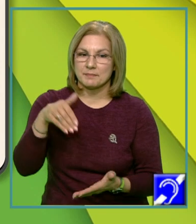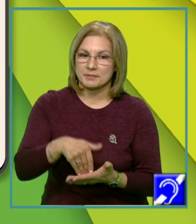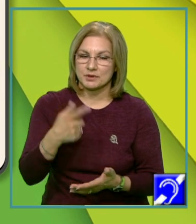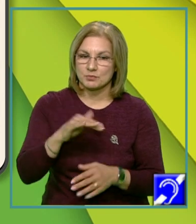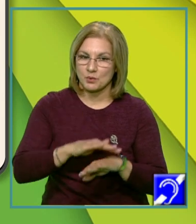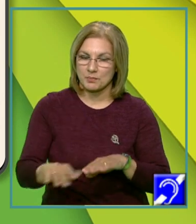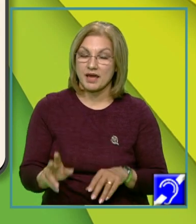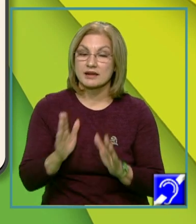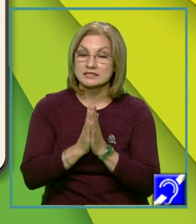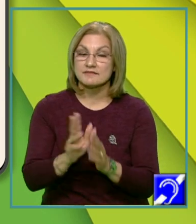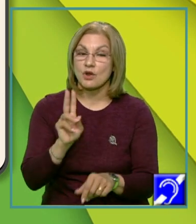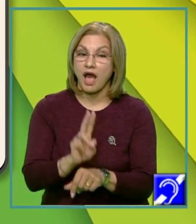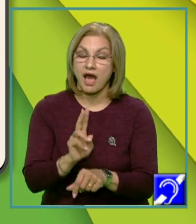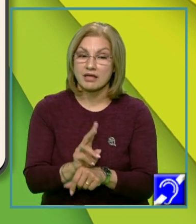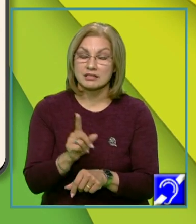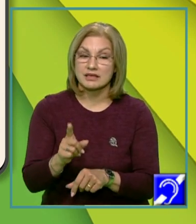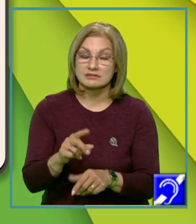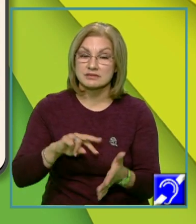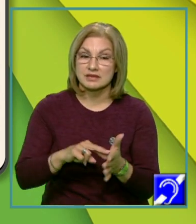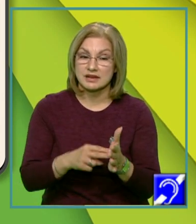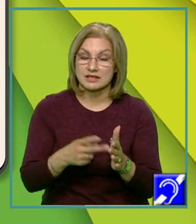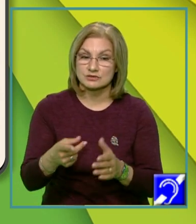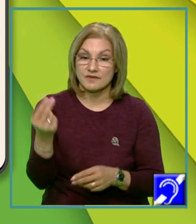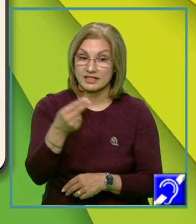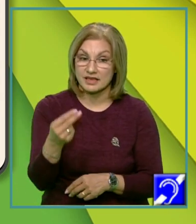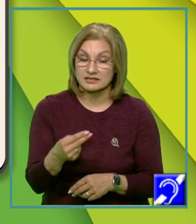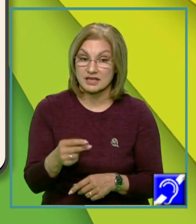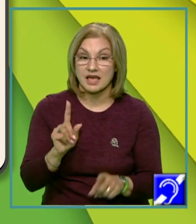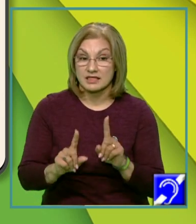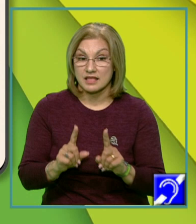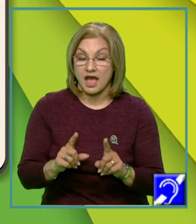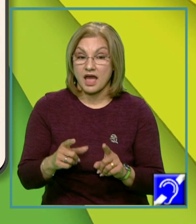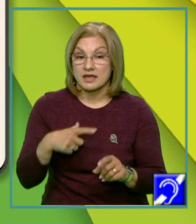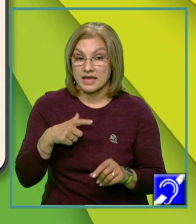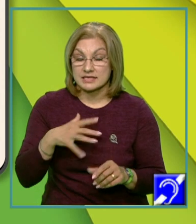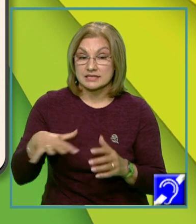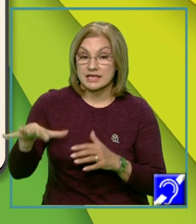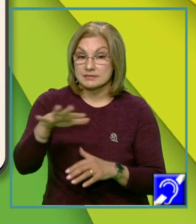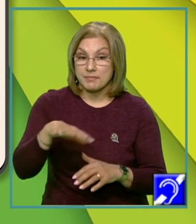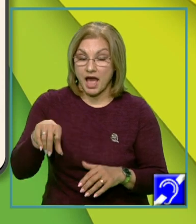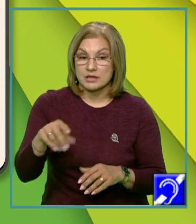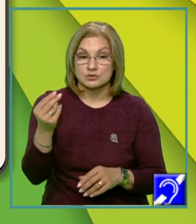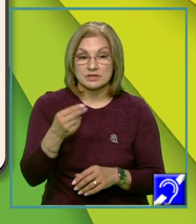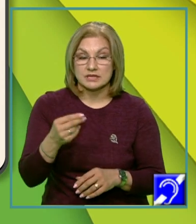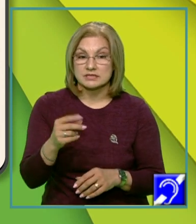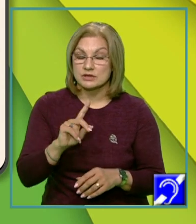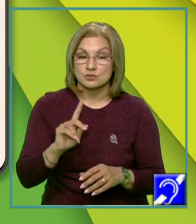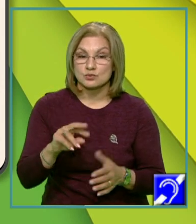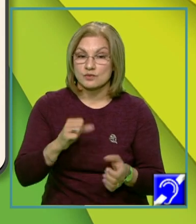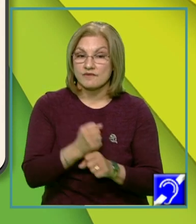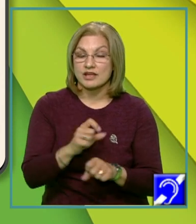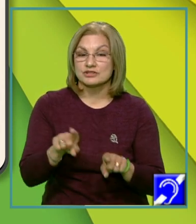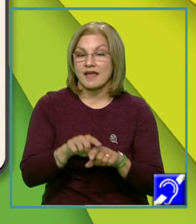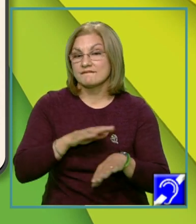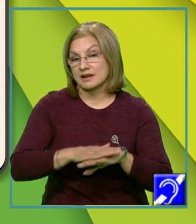plan mare atenție la realizarea desenelor dacă suntem în spațiu desenele nu le realizăm ca